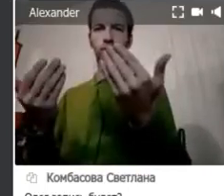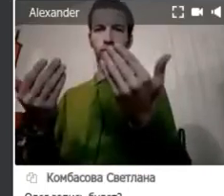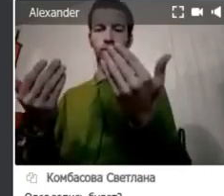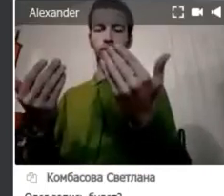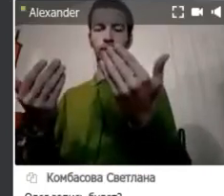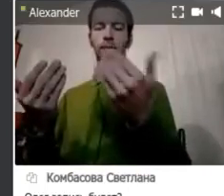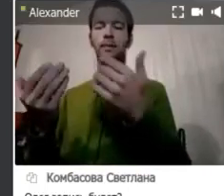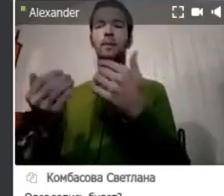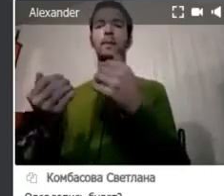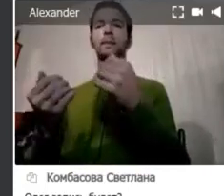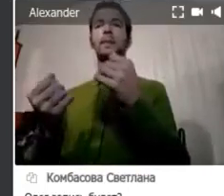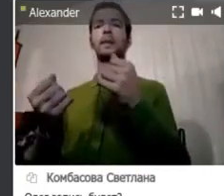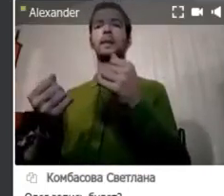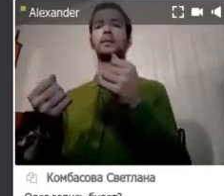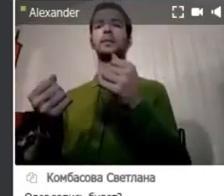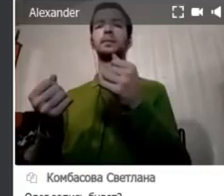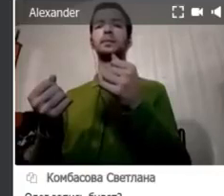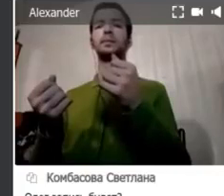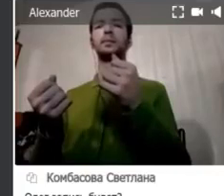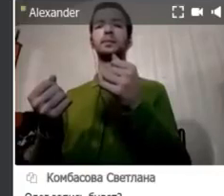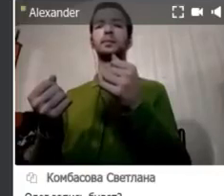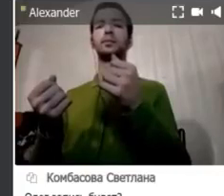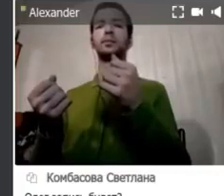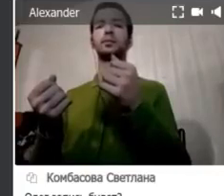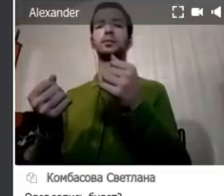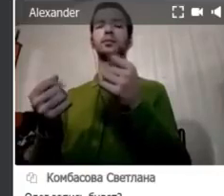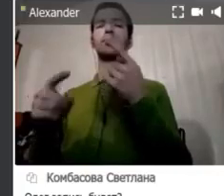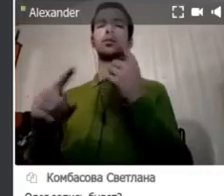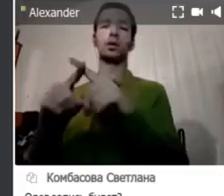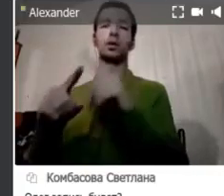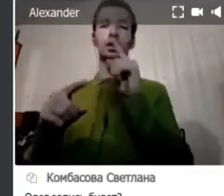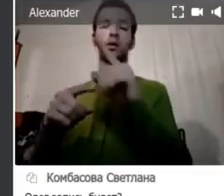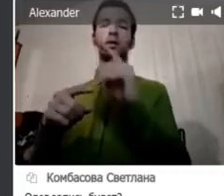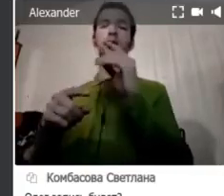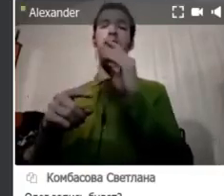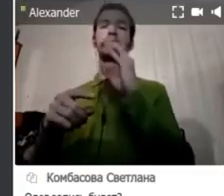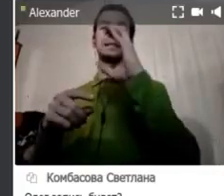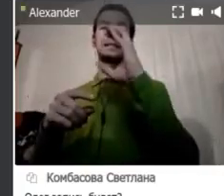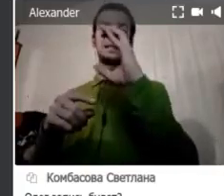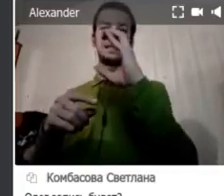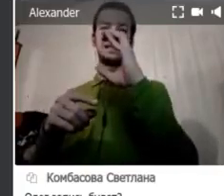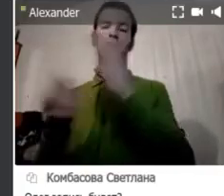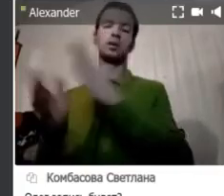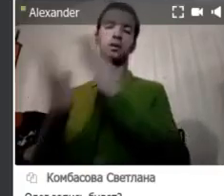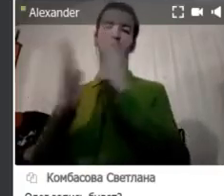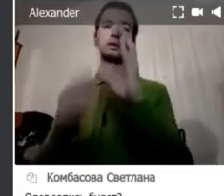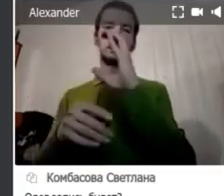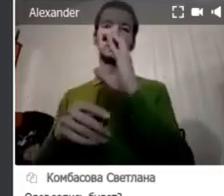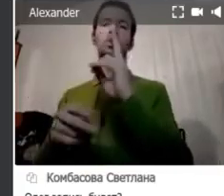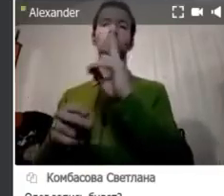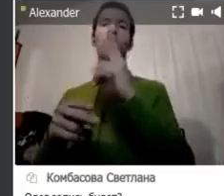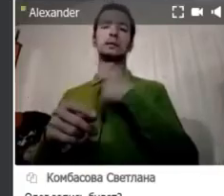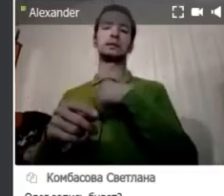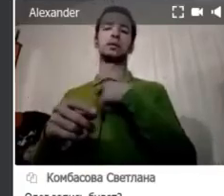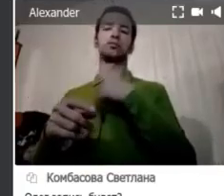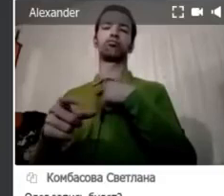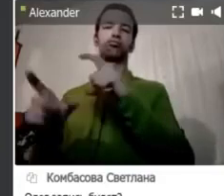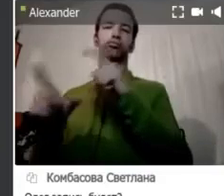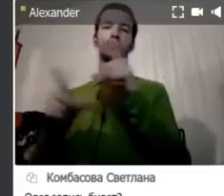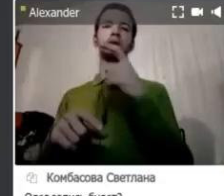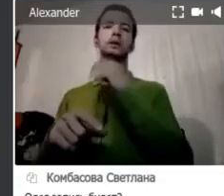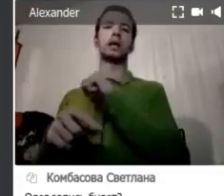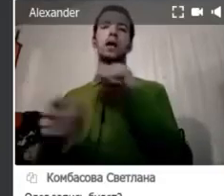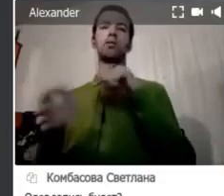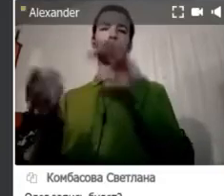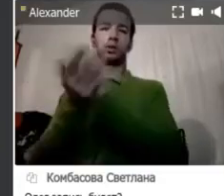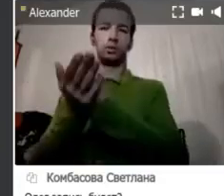но в этом секторе уже возникает более существенная конкуренция, здесь уже человек отвечает сам